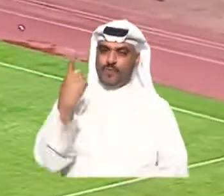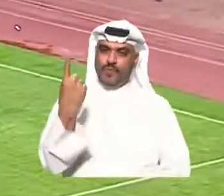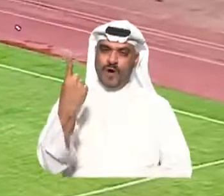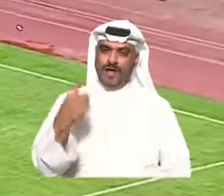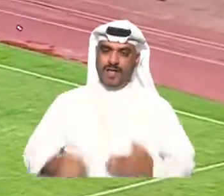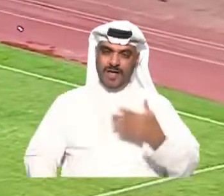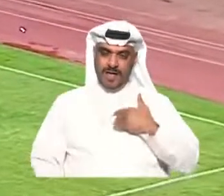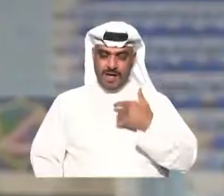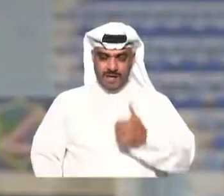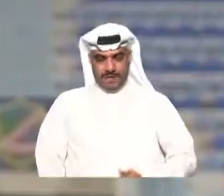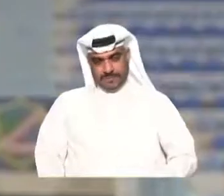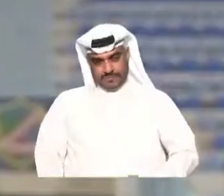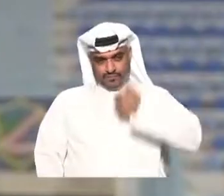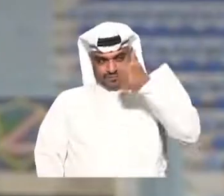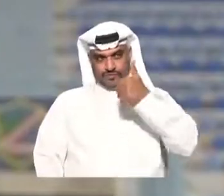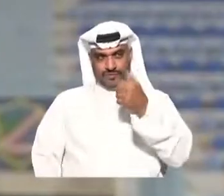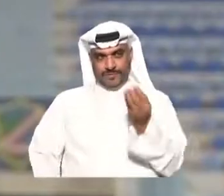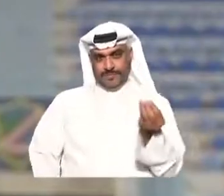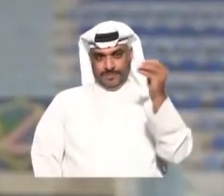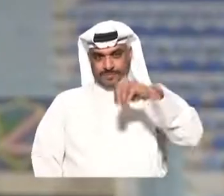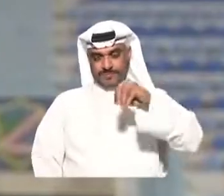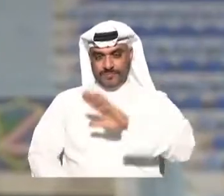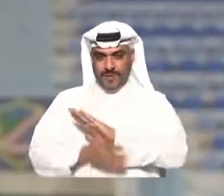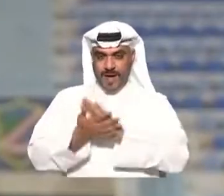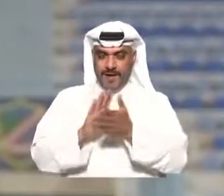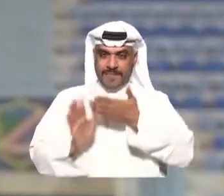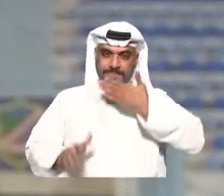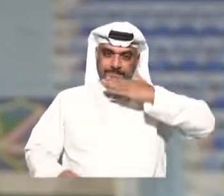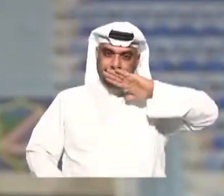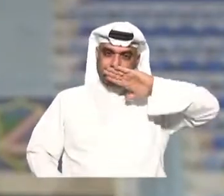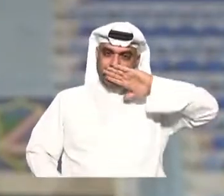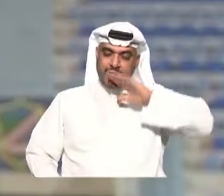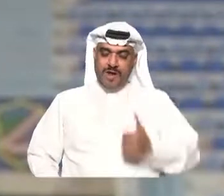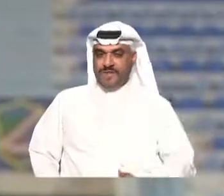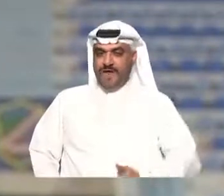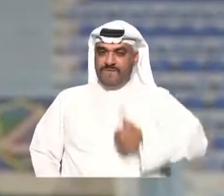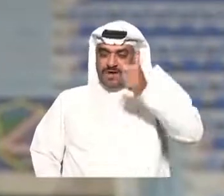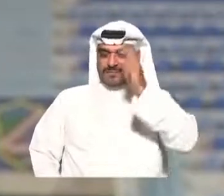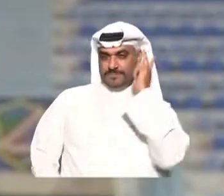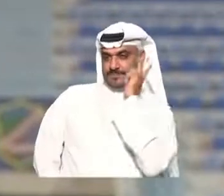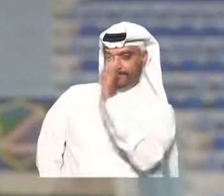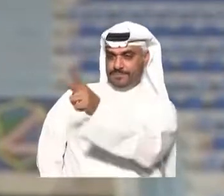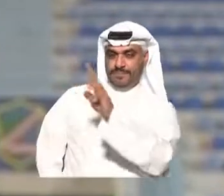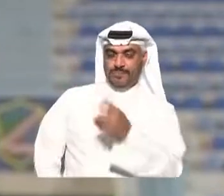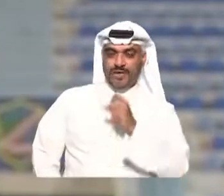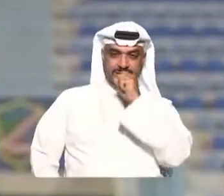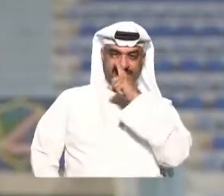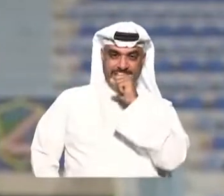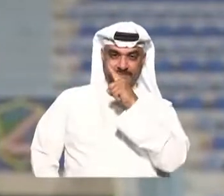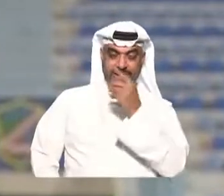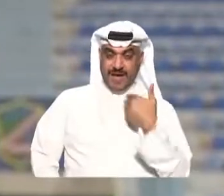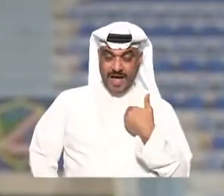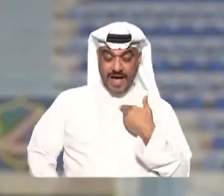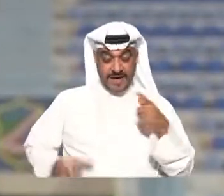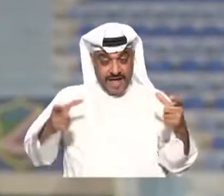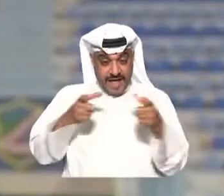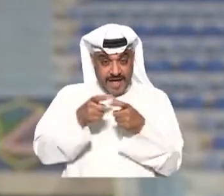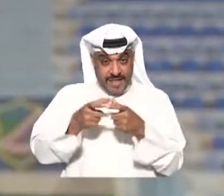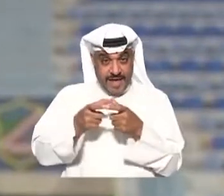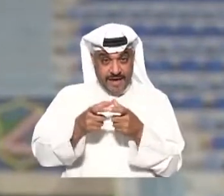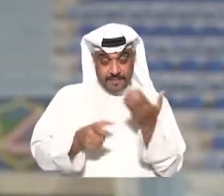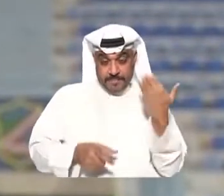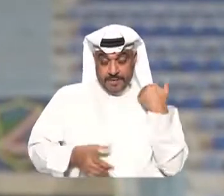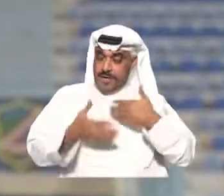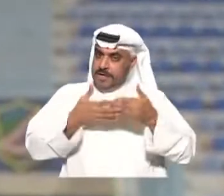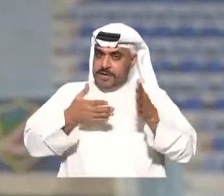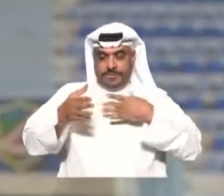في بأي طريقة، يعني قلنا ناخذها بالملعب، يمكن الأمور الإدارية اللي حصلت برا الملعب احنا كلاعبين يمكن ما لنا